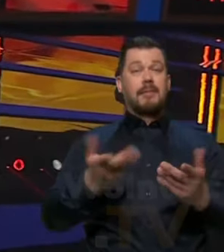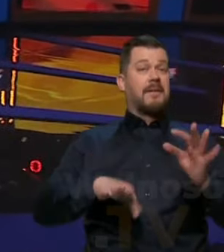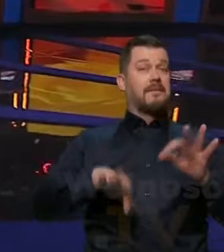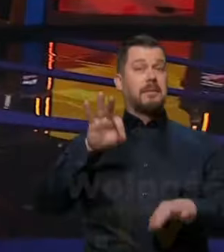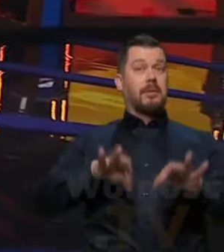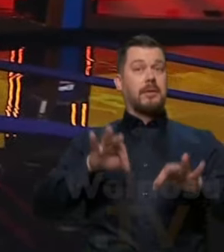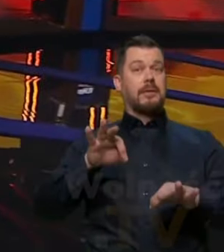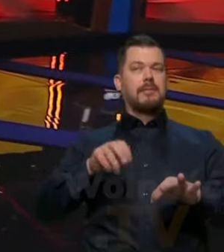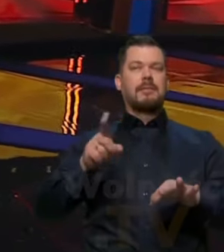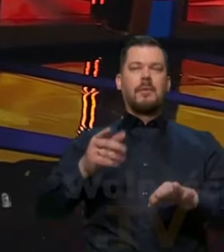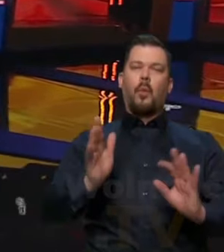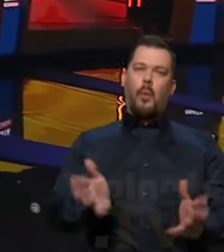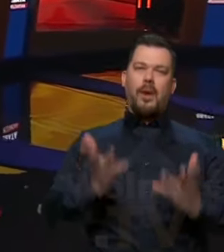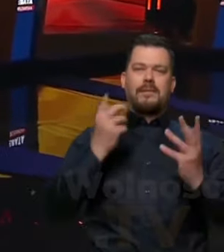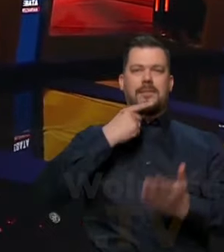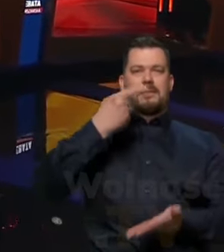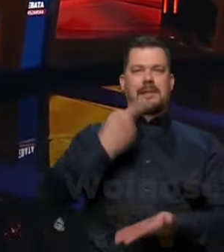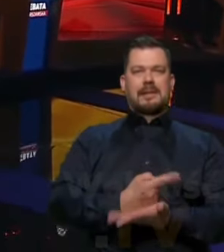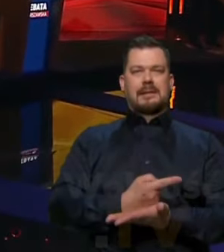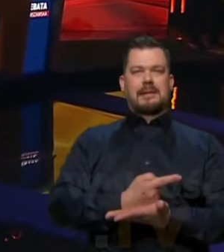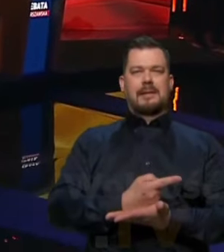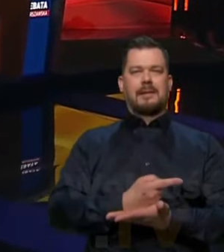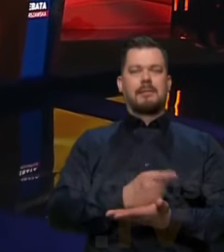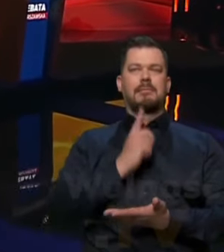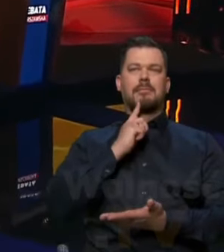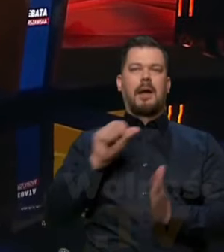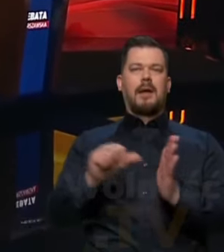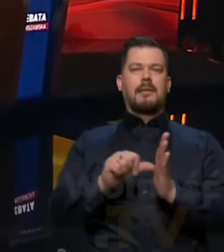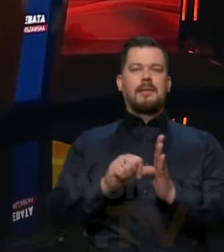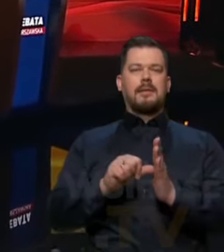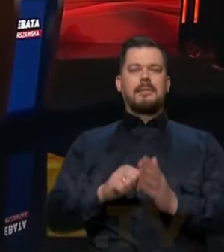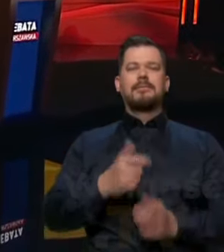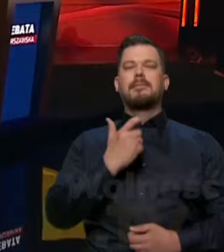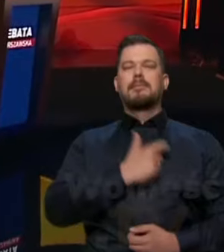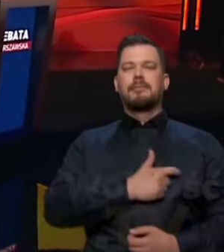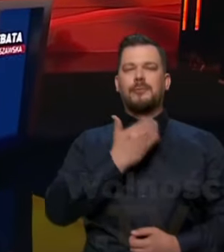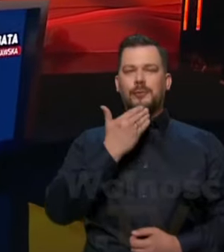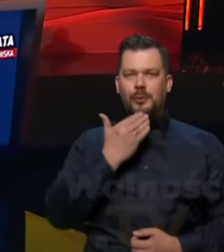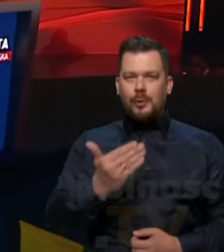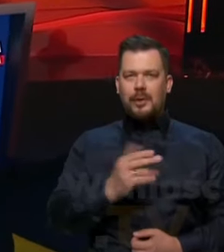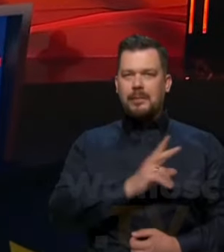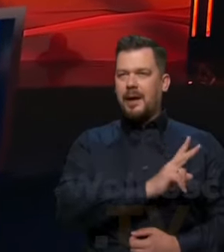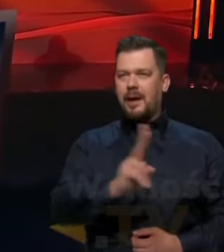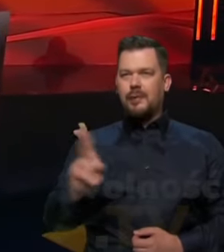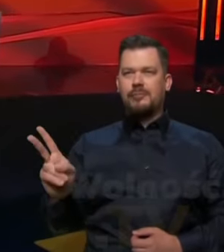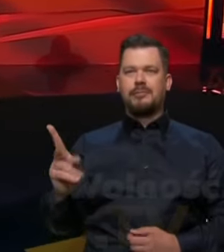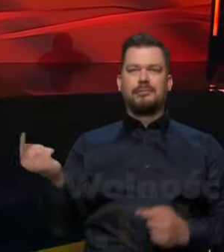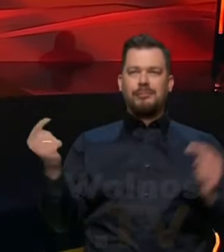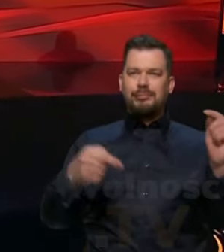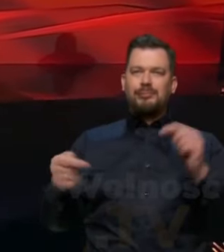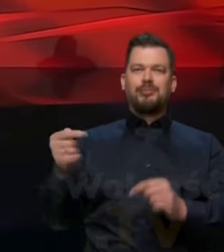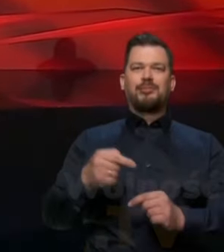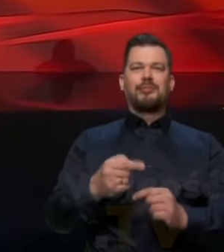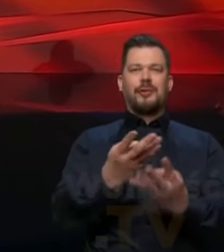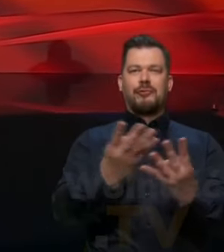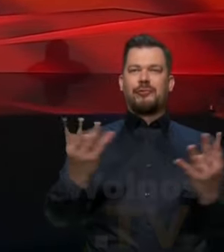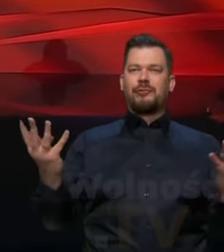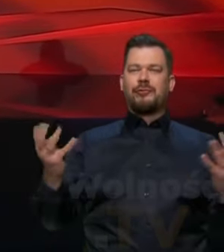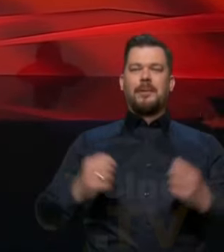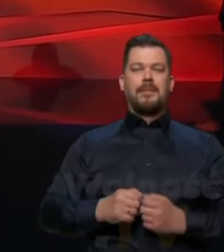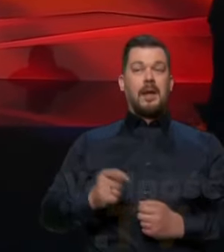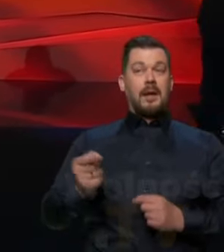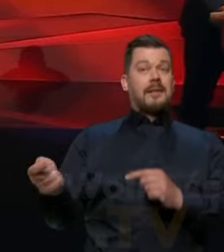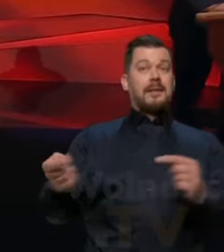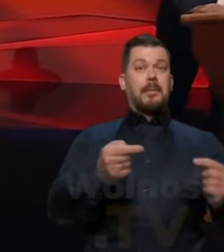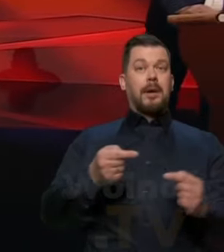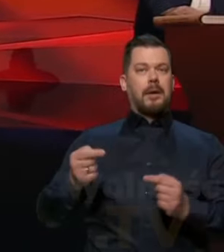będą zdecydowanie łatwiejsze i każdy wybierze właściwego kandydata. Serdecznie dziękujemy wszystkim za udział w tej debacie. Ta debata pokazuje